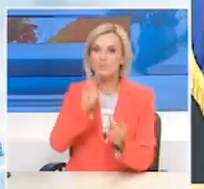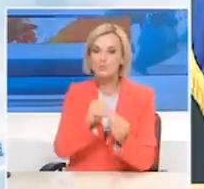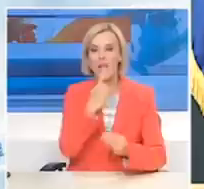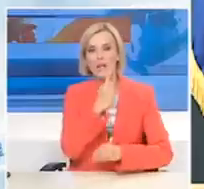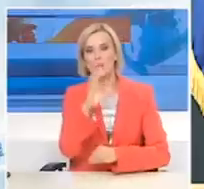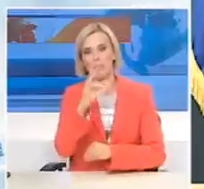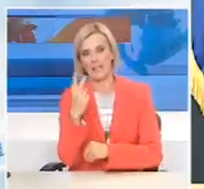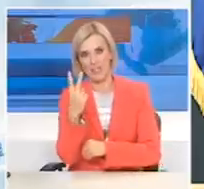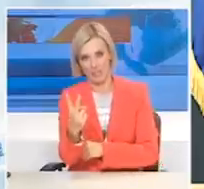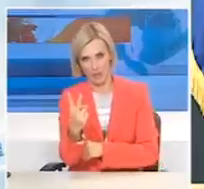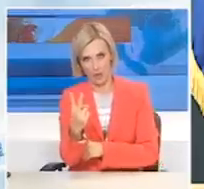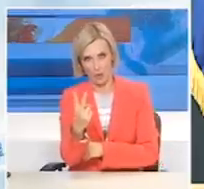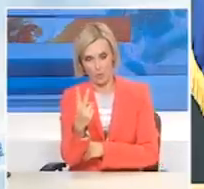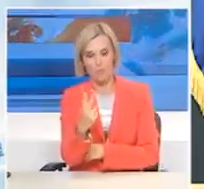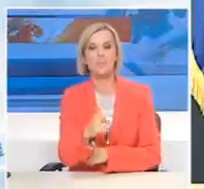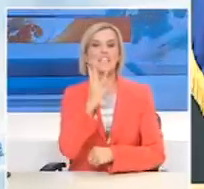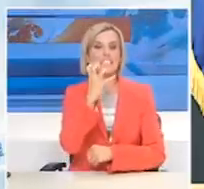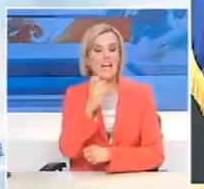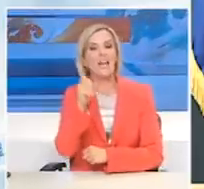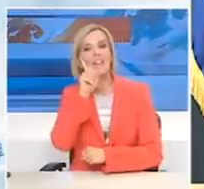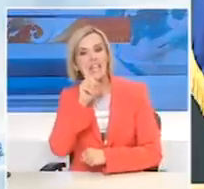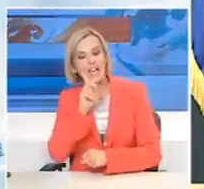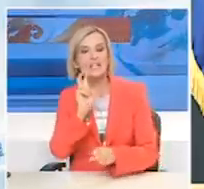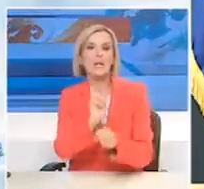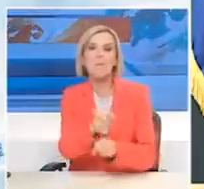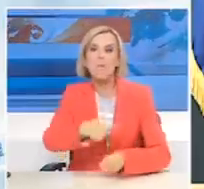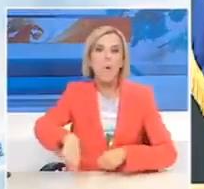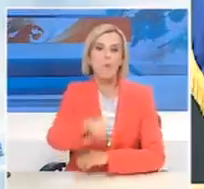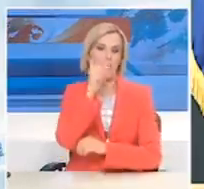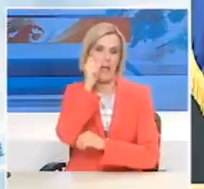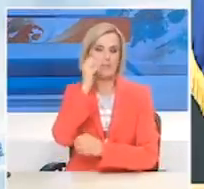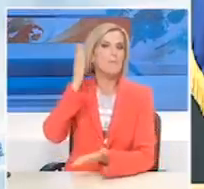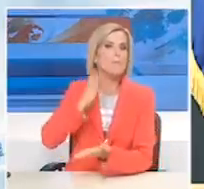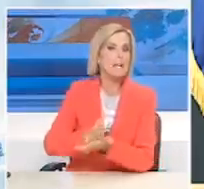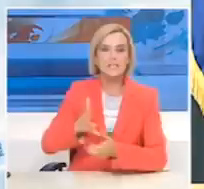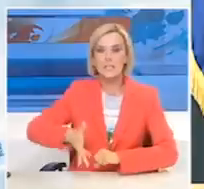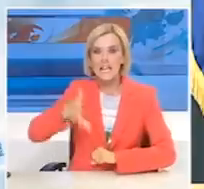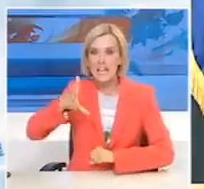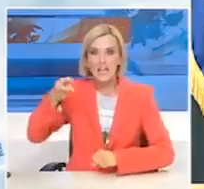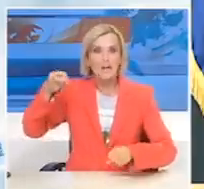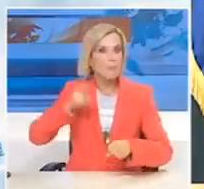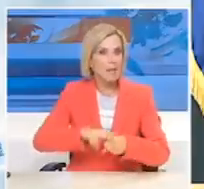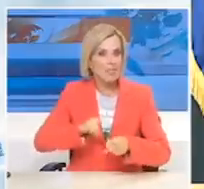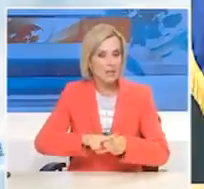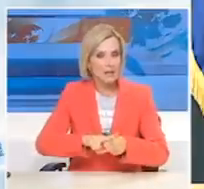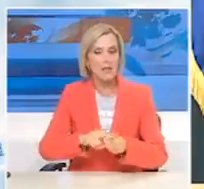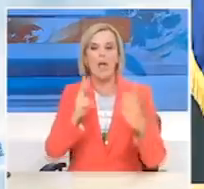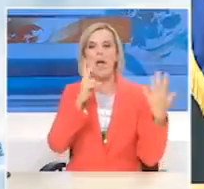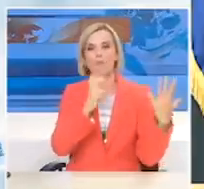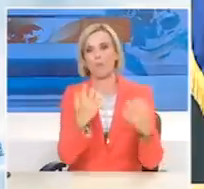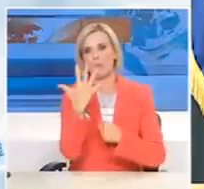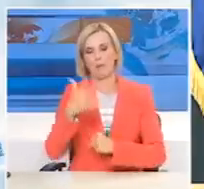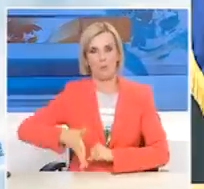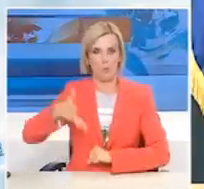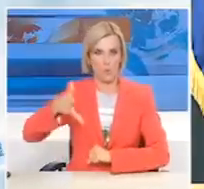γυναίκες, δηλαδή το 26,3%, και οι υπόλοιποι άνδρες. Η διάμεση ηλικία των θανόντων συμπολιτών μας ήταν τα 75